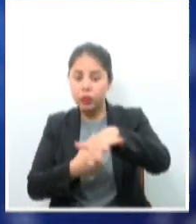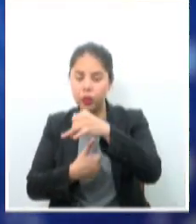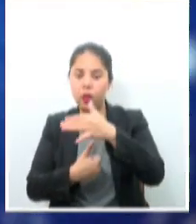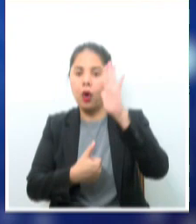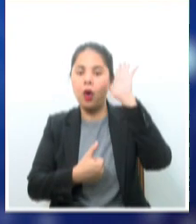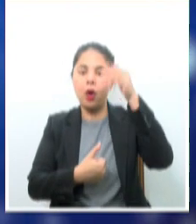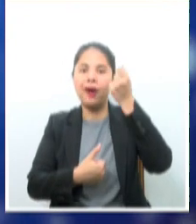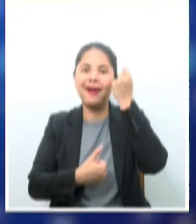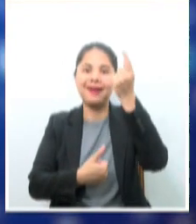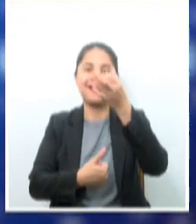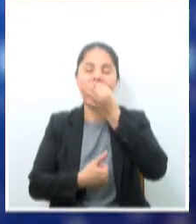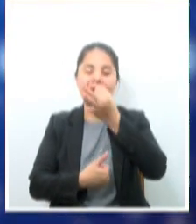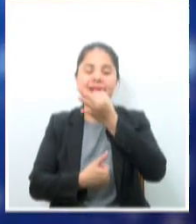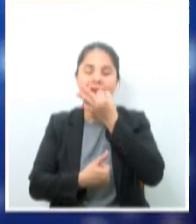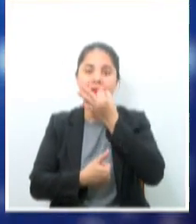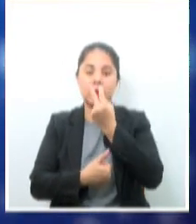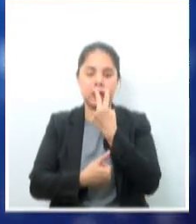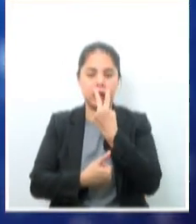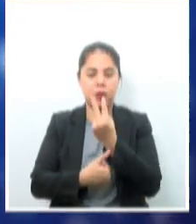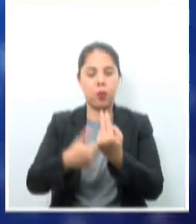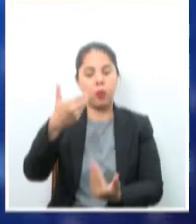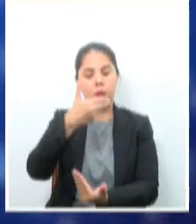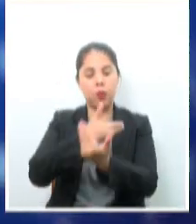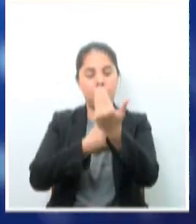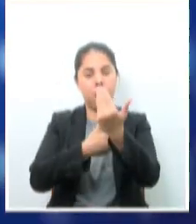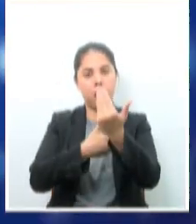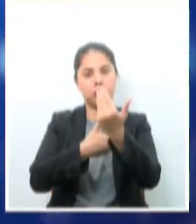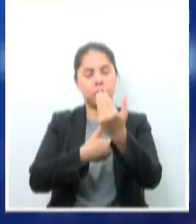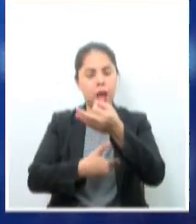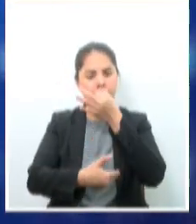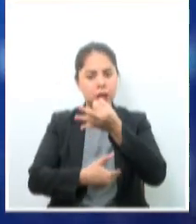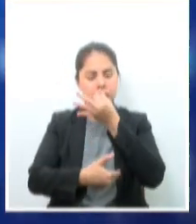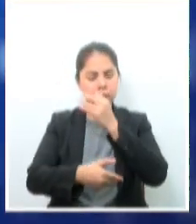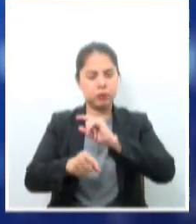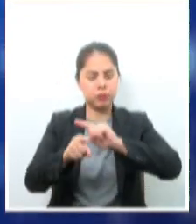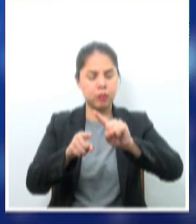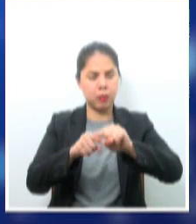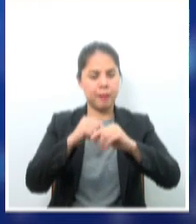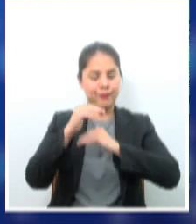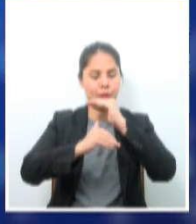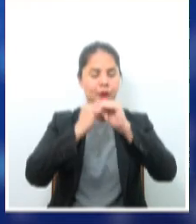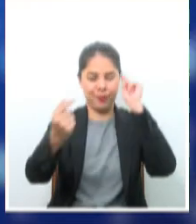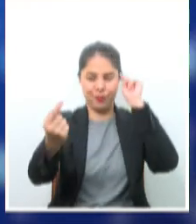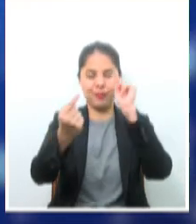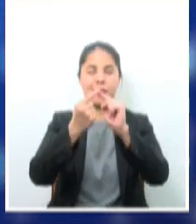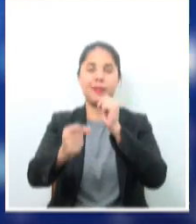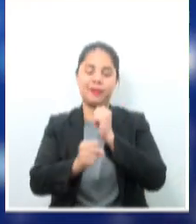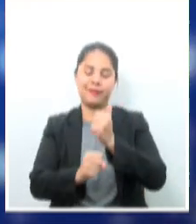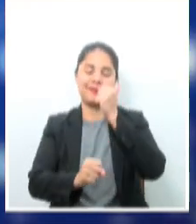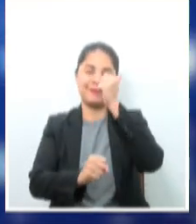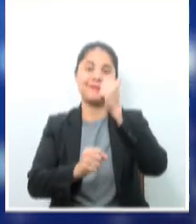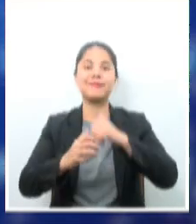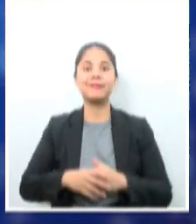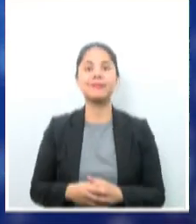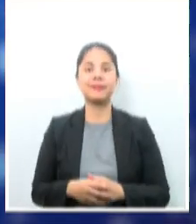ต่างๆค่ะจะทำให้ได้เห็นโอกาสค่ะว่าในโลกนี้เรายังมีโอกาสที่จะสามารถพัฒนาตนเองไปสู่อาชีพได้อย่างไรบ้างนะ